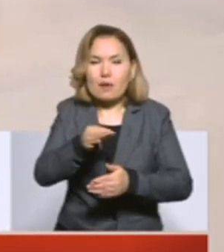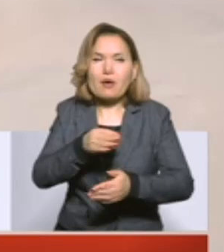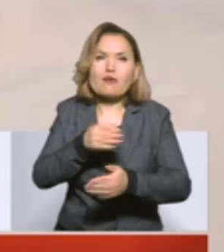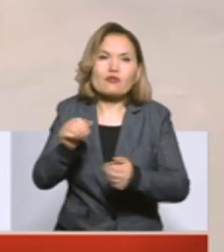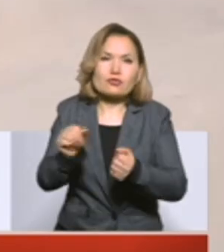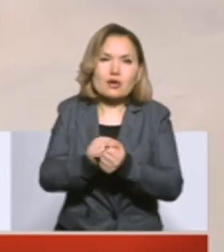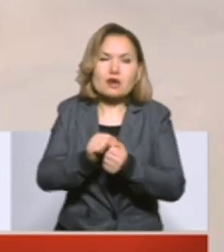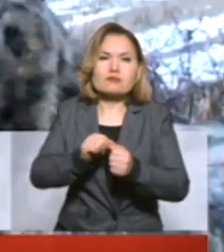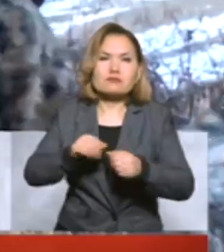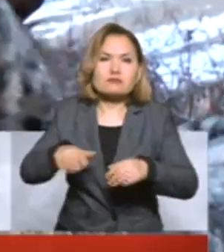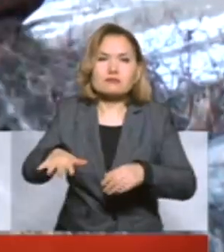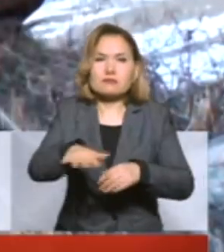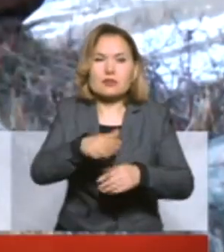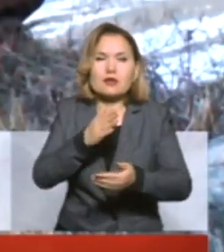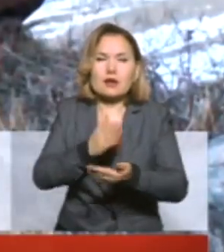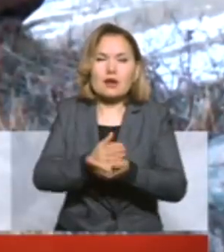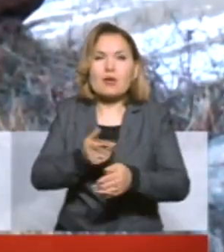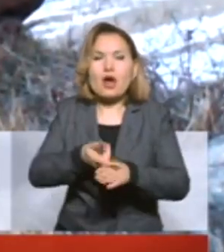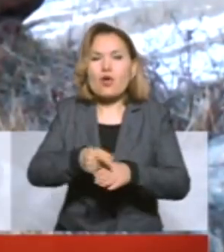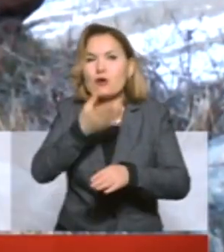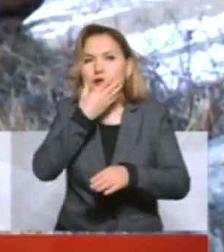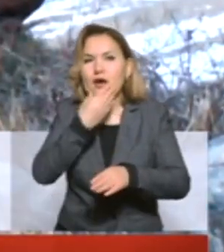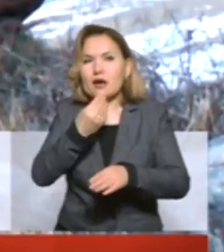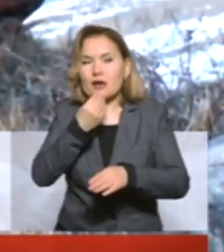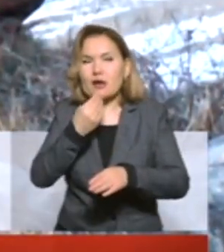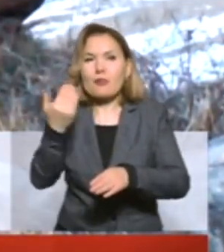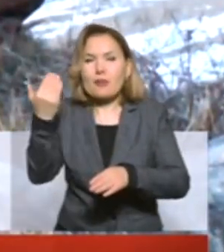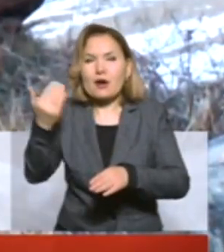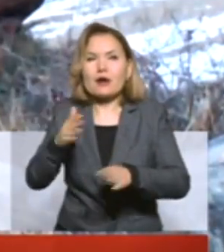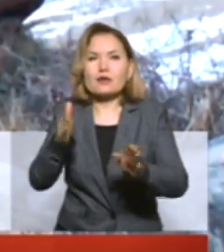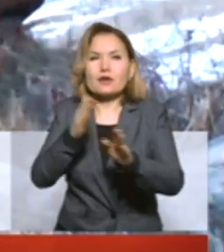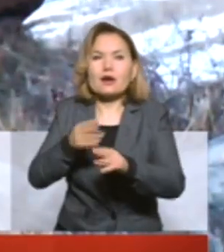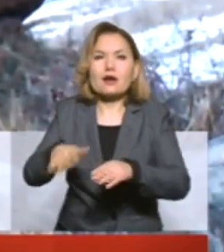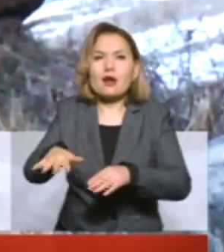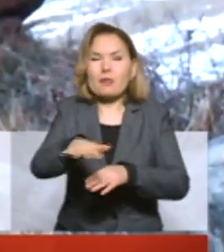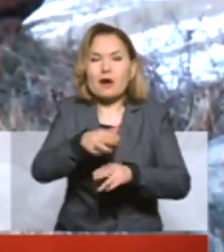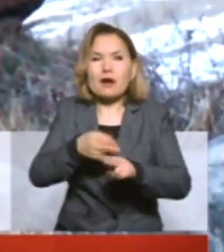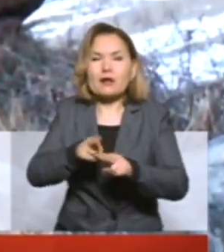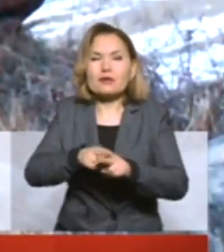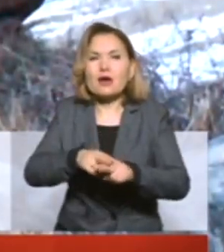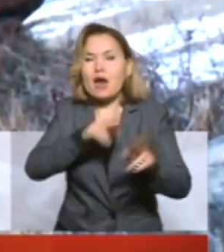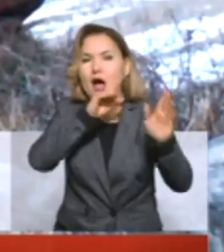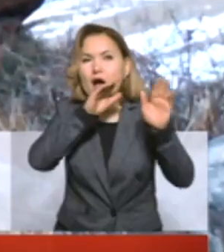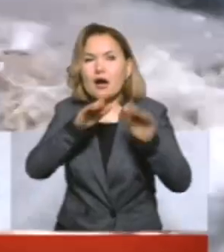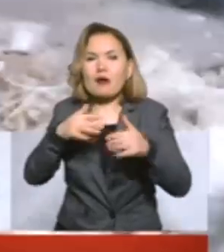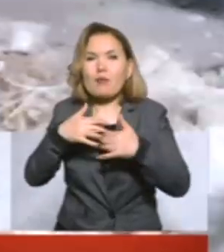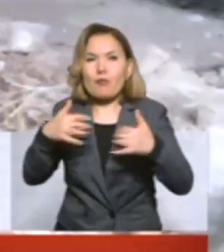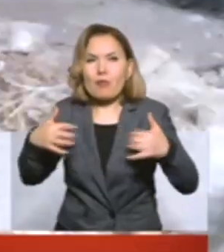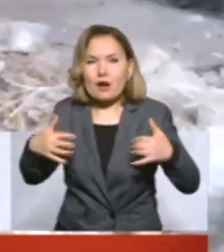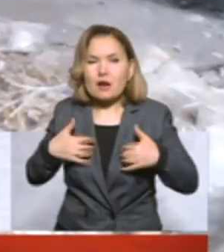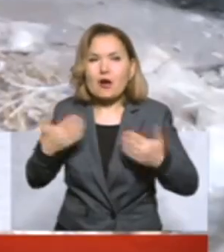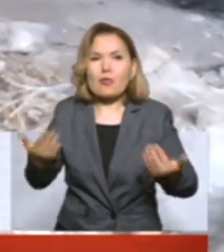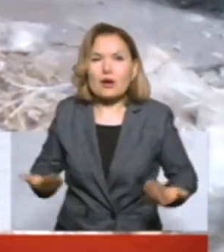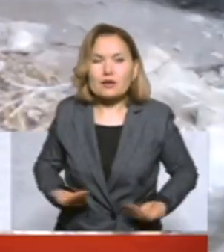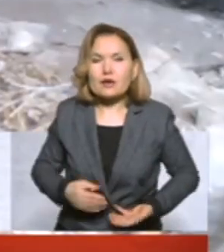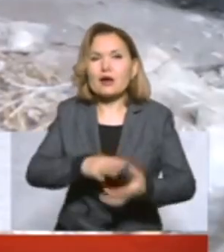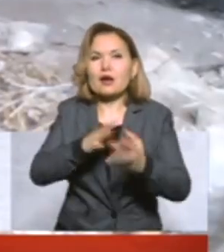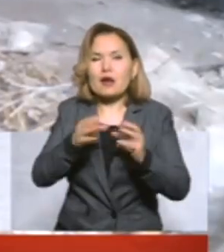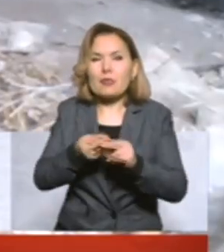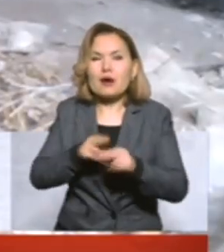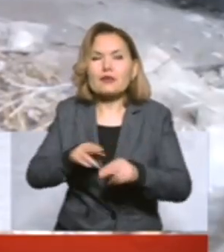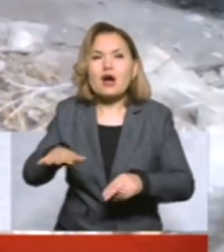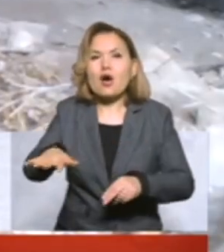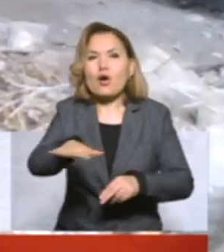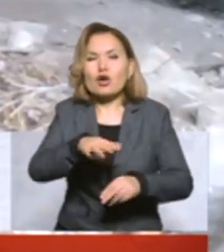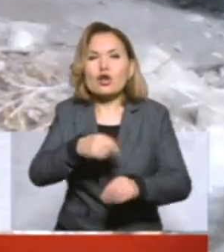бар. Табиғи және тарихи жәдігерлерге бай парк кейінгі жылдары қар барысының тұрақты мекеніне айналды. Соңғы санақ бойынша 6000